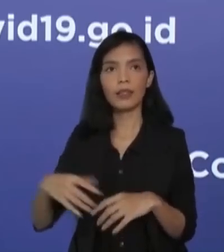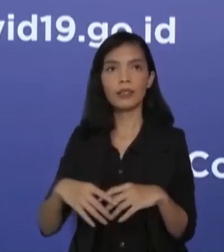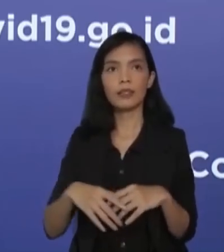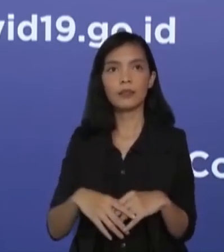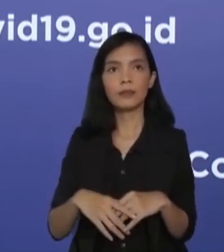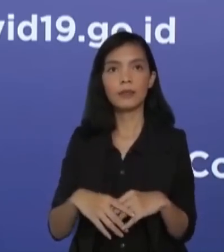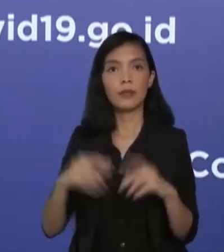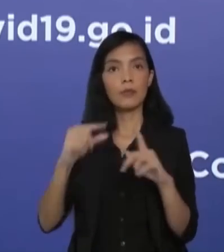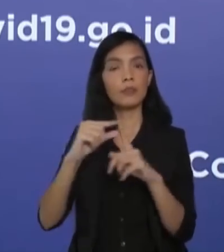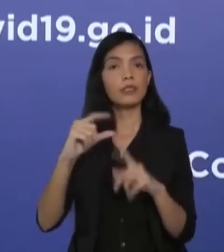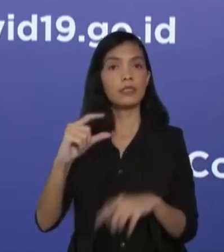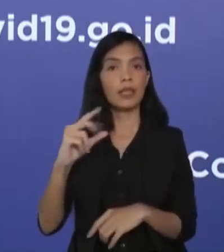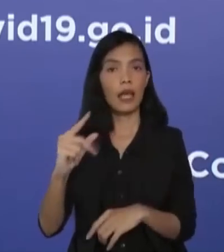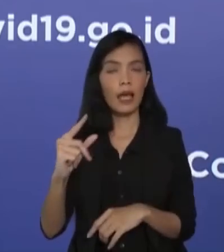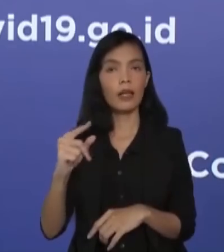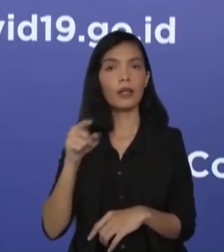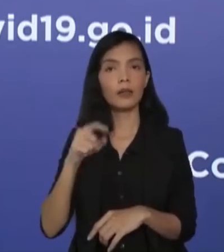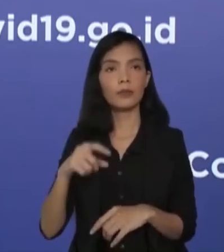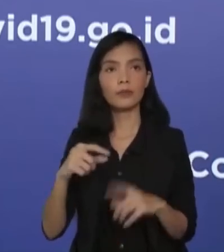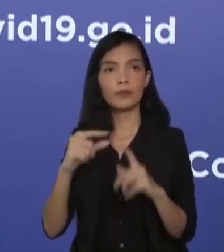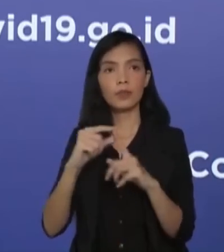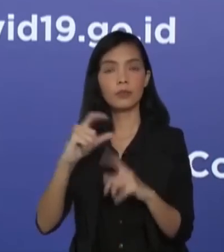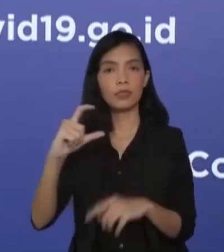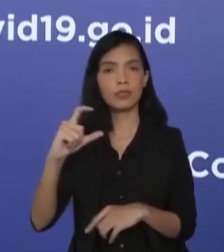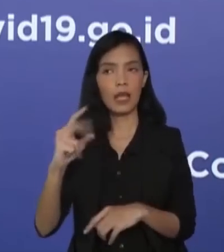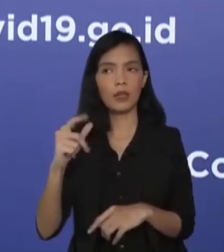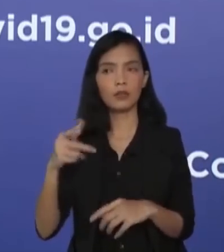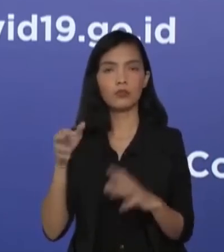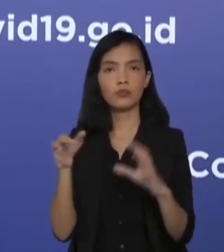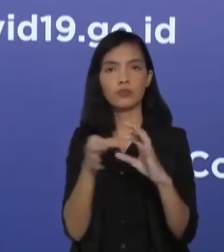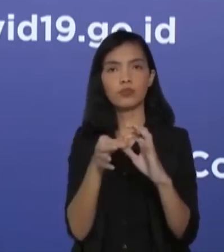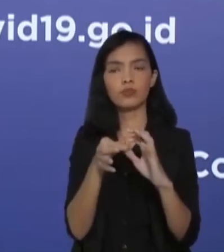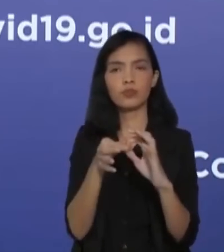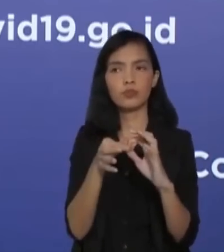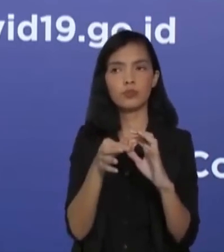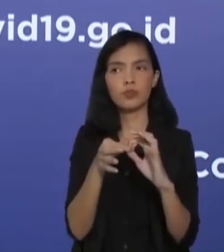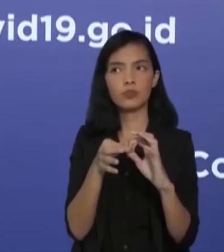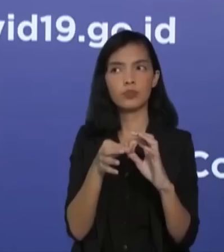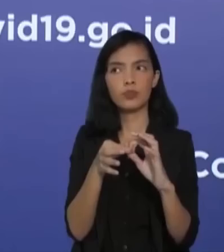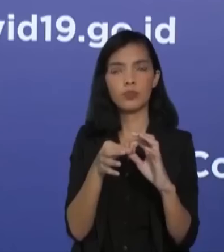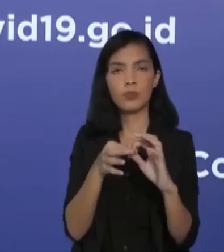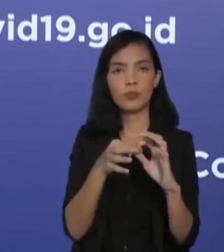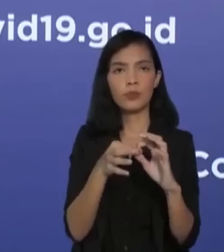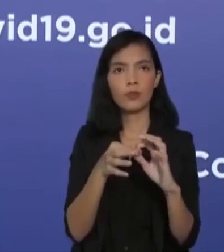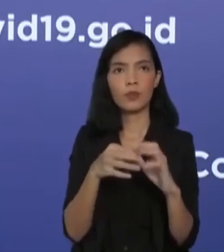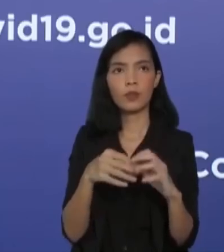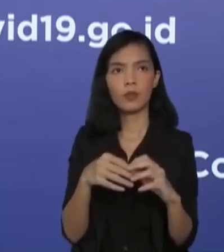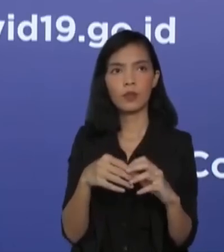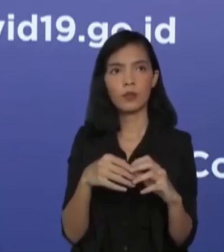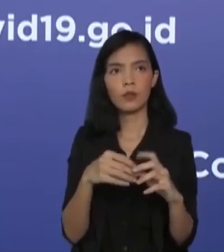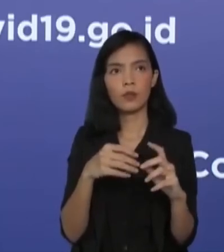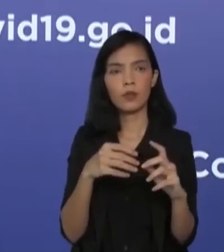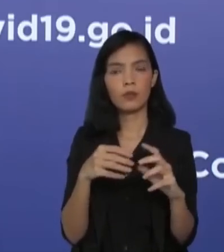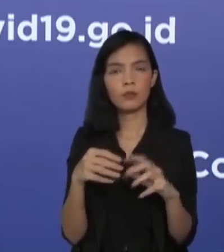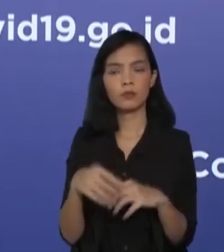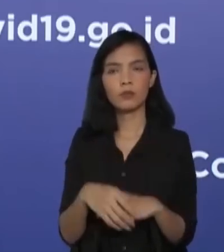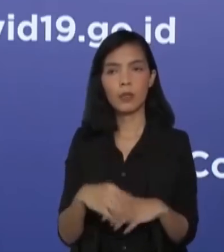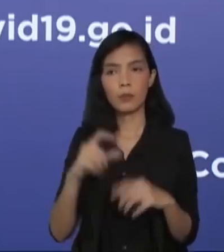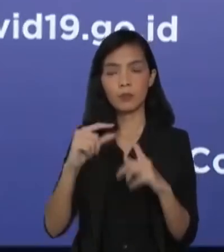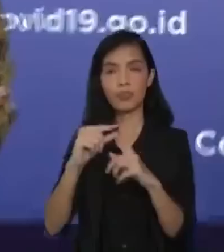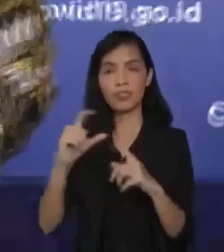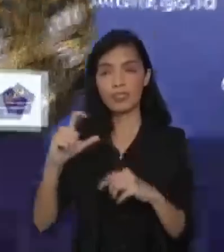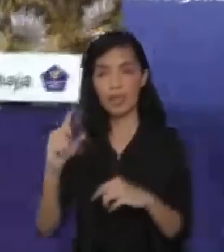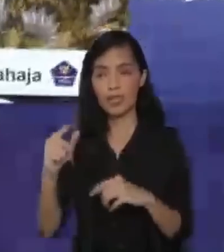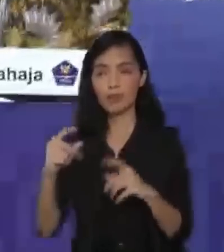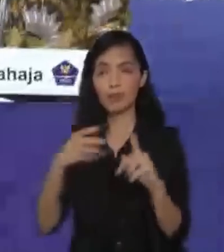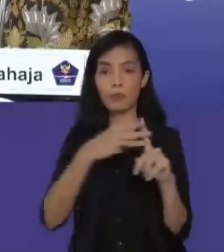yang PCR yang merupakan kerjasama antara BPPT dengan PT